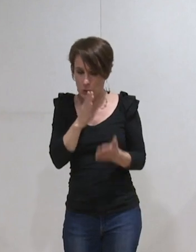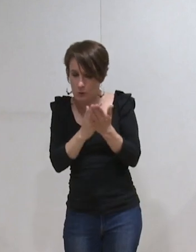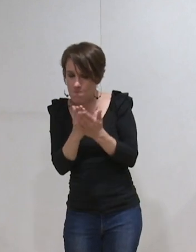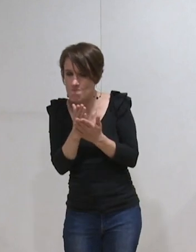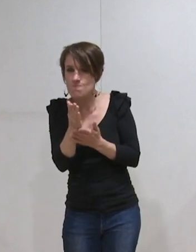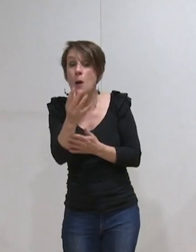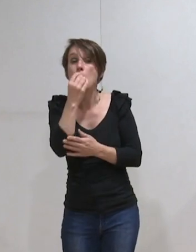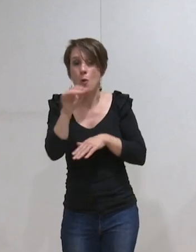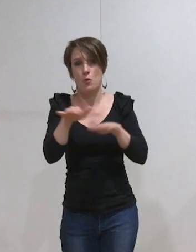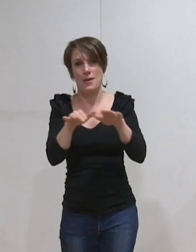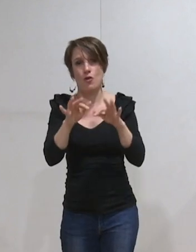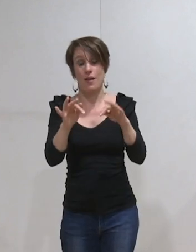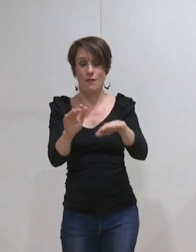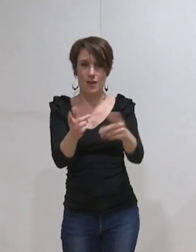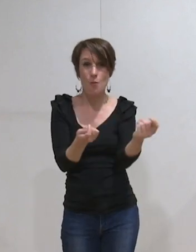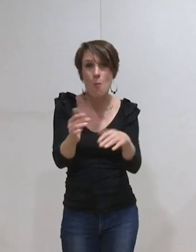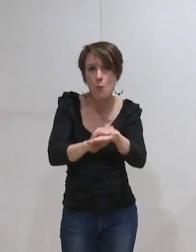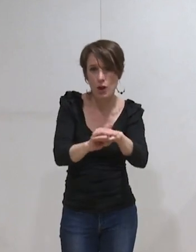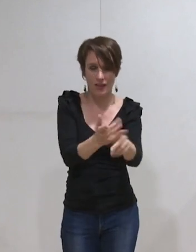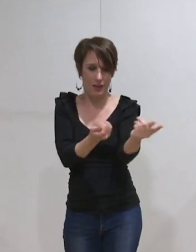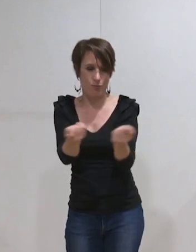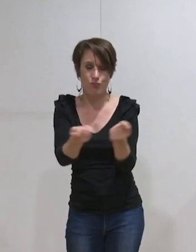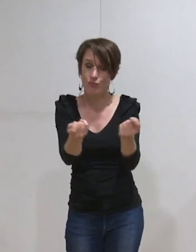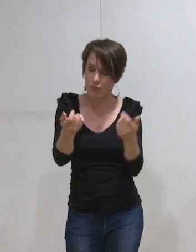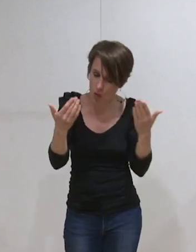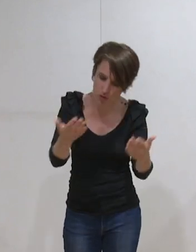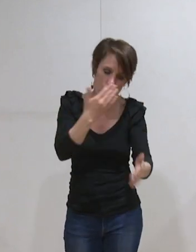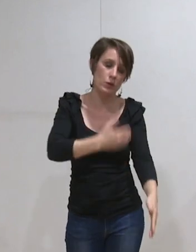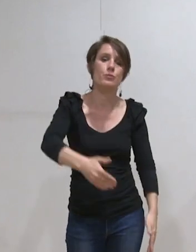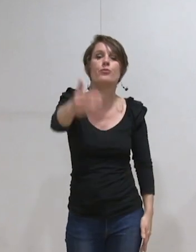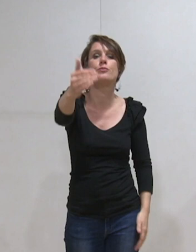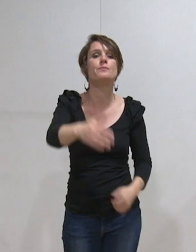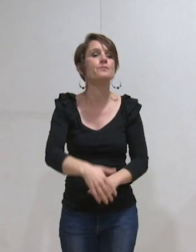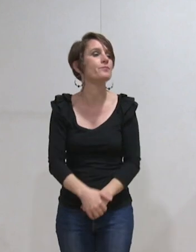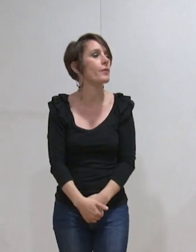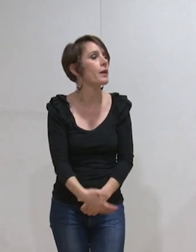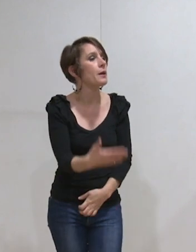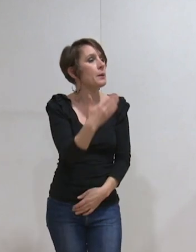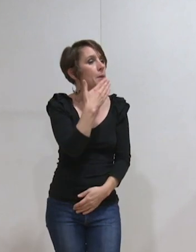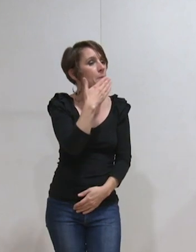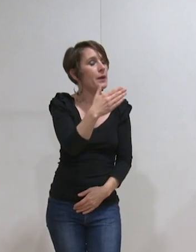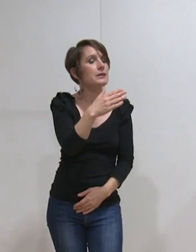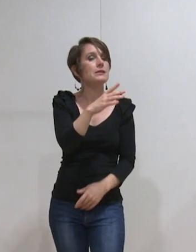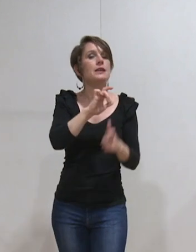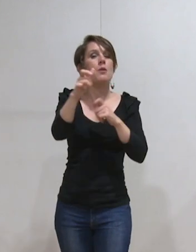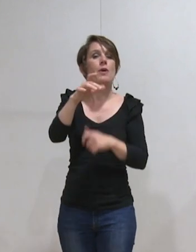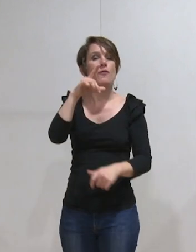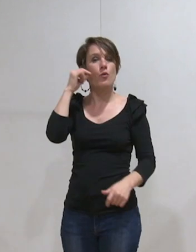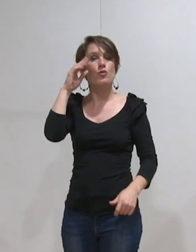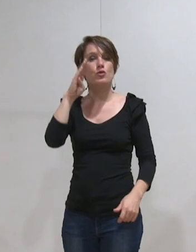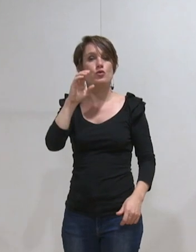politique aujourd'hui merci Monsieur Bayen pour le sport et après il y aura même Martin